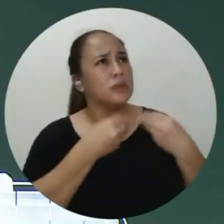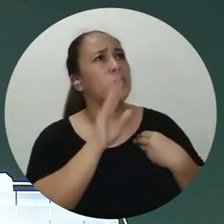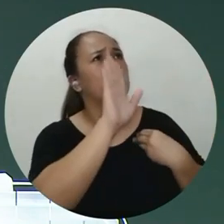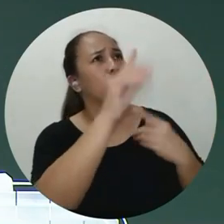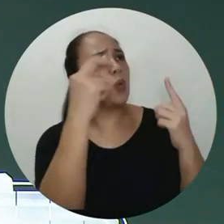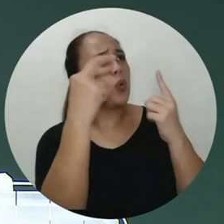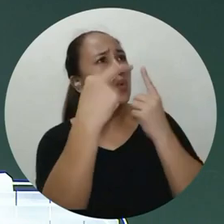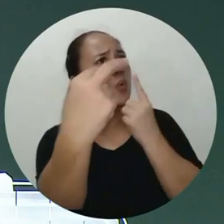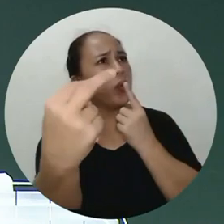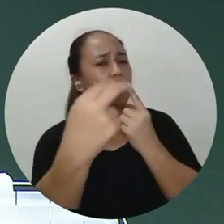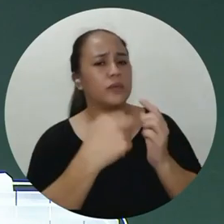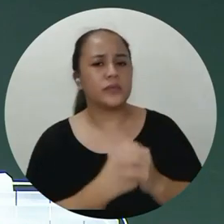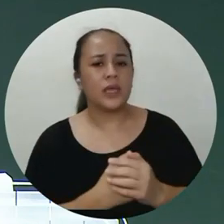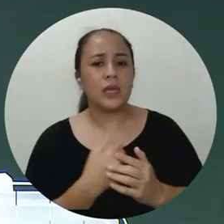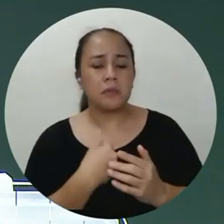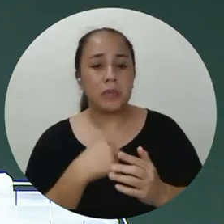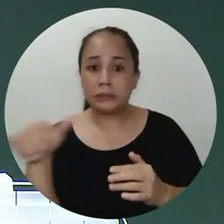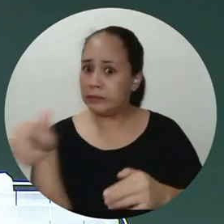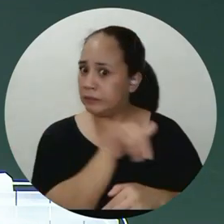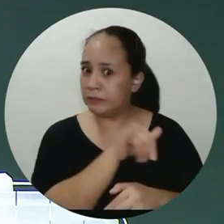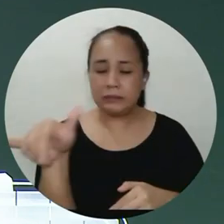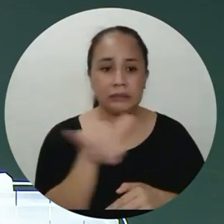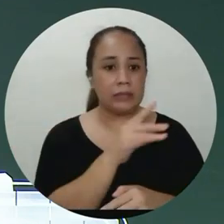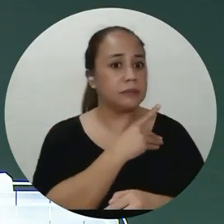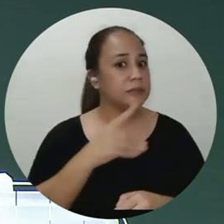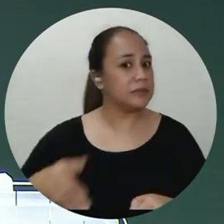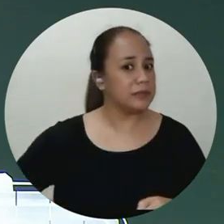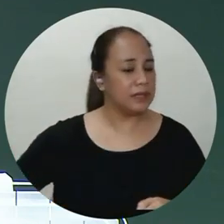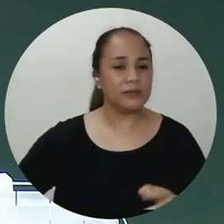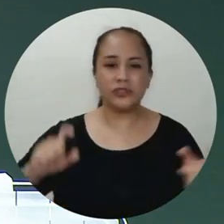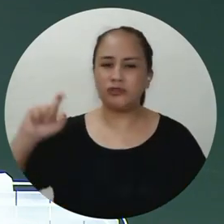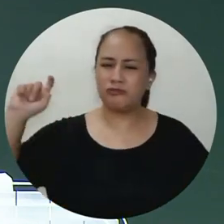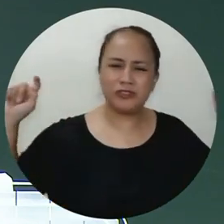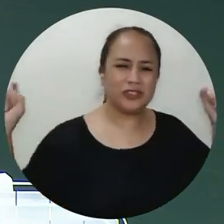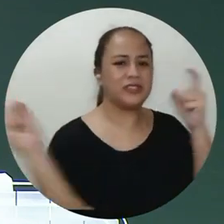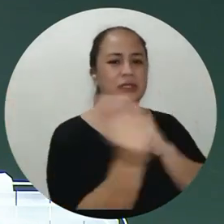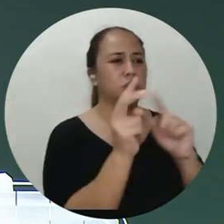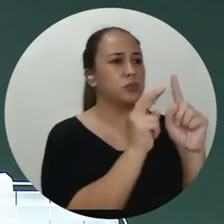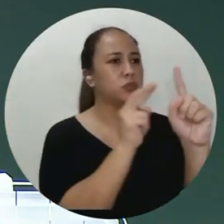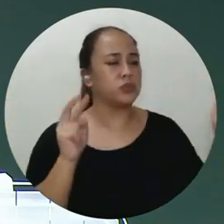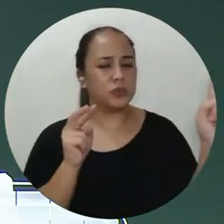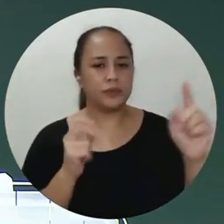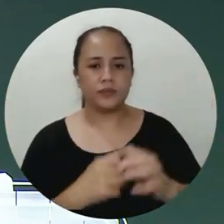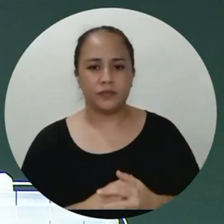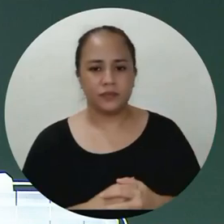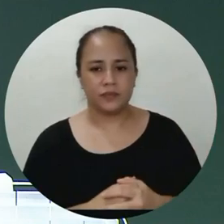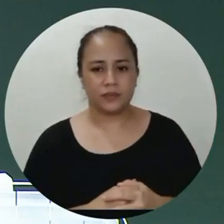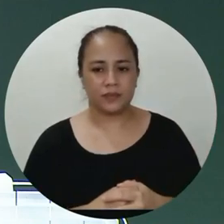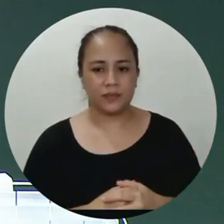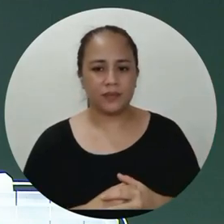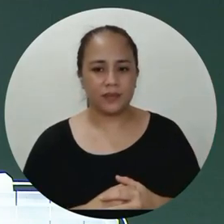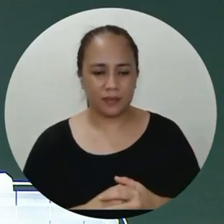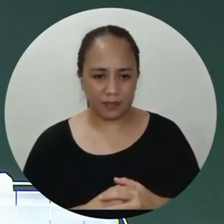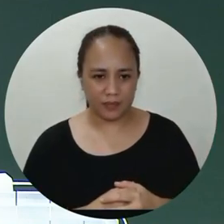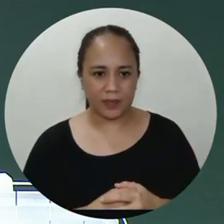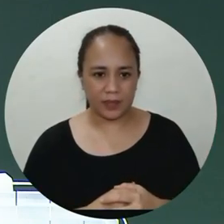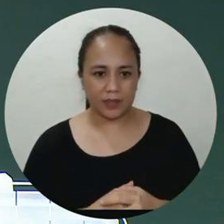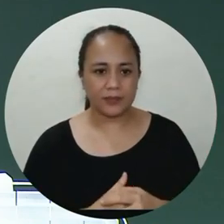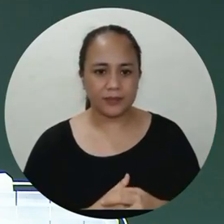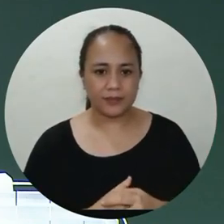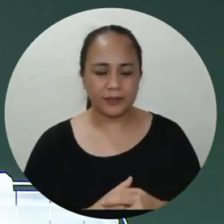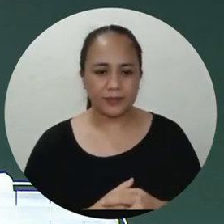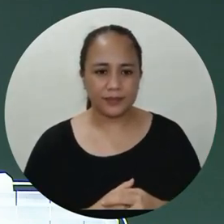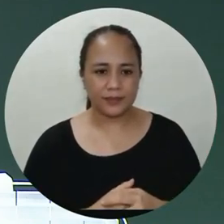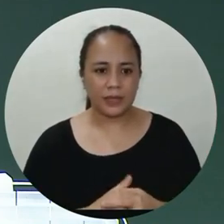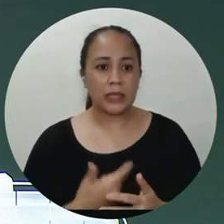바꿔본 거예요. And that's why David changed all of his perspective and his sight. 물론 다윗이 이 돌 잘 던지잖아요. So